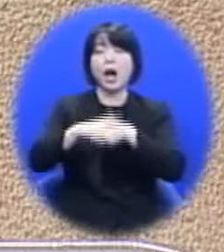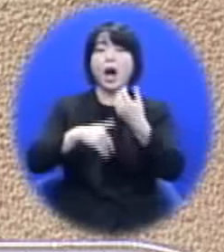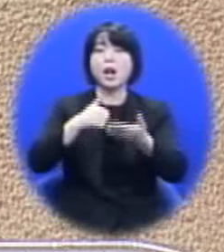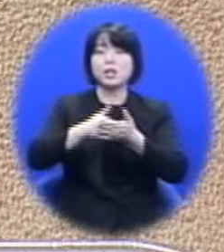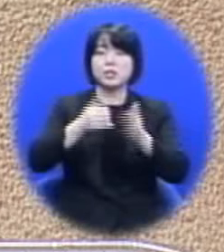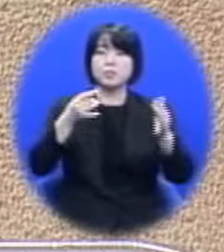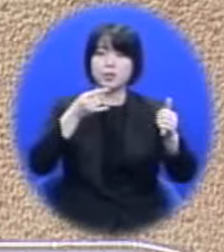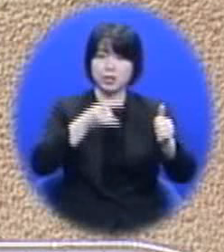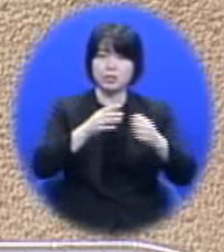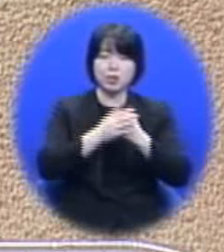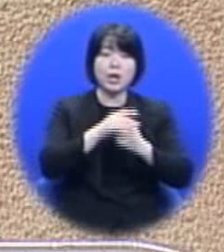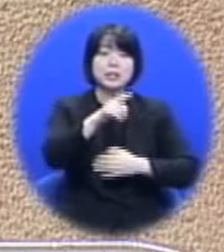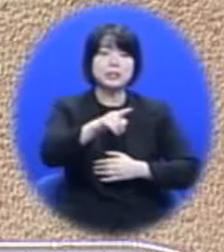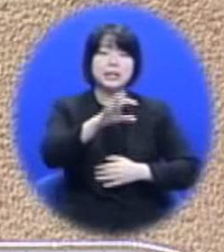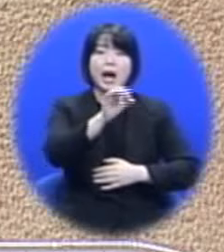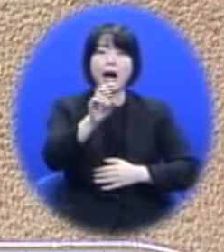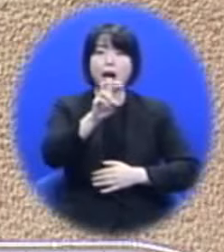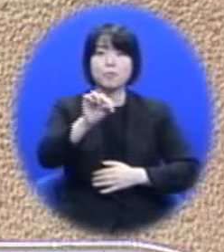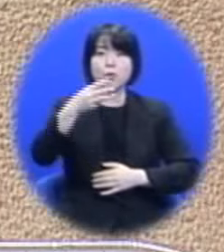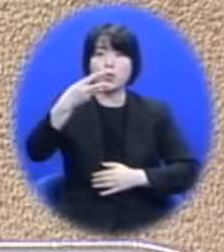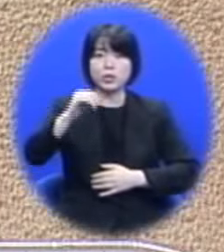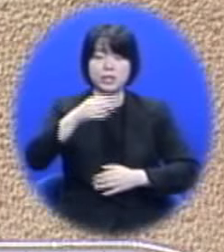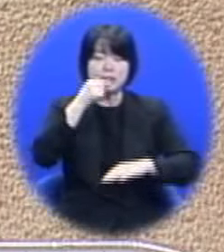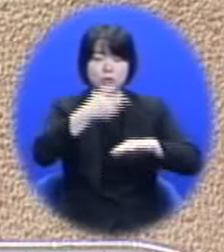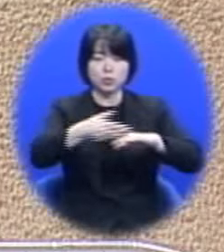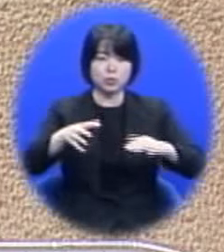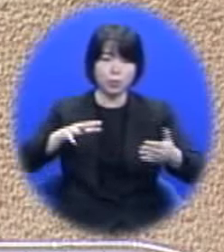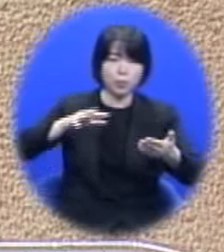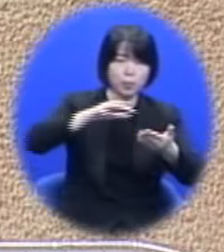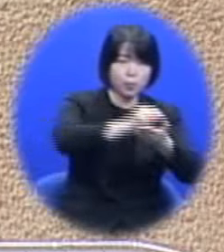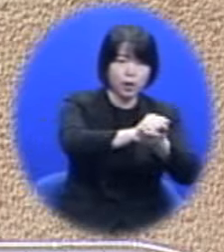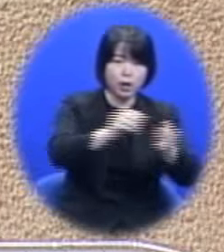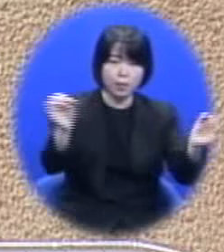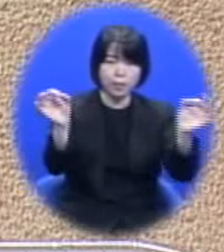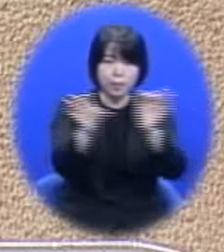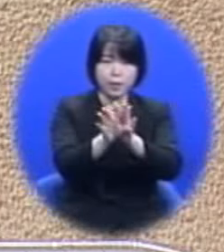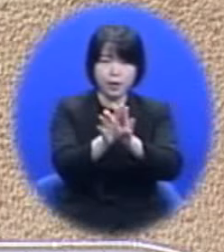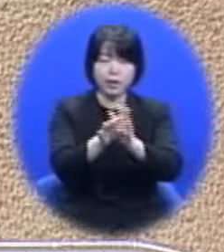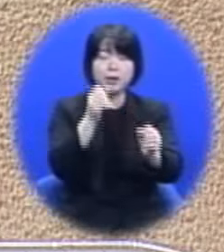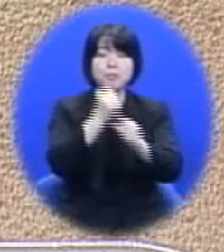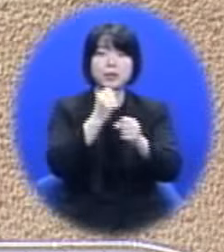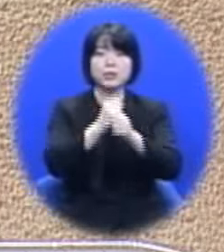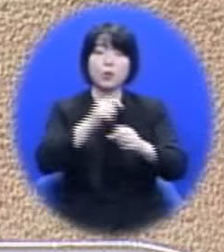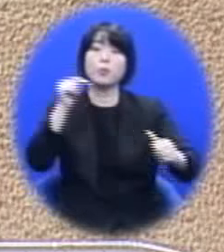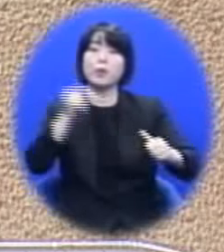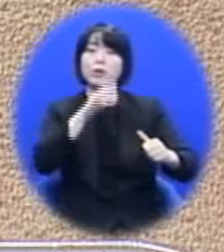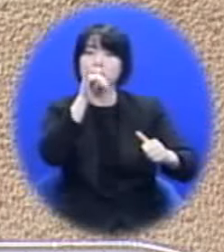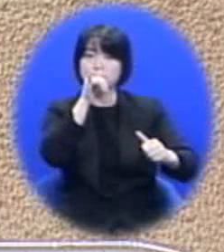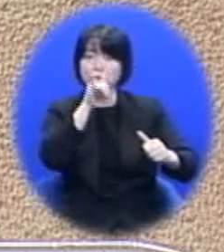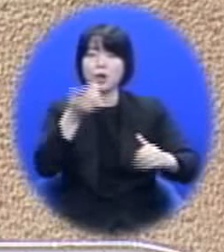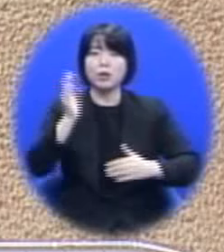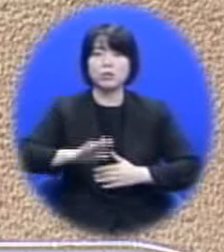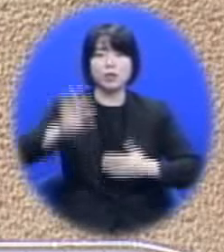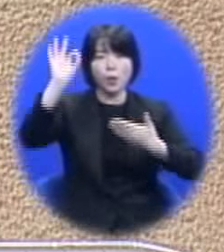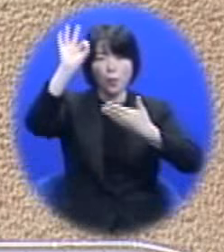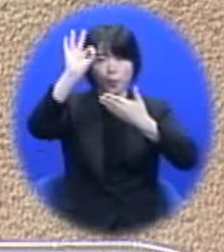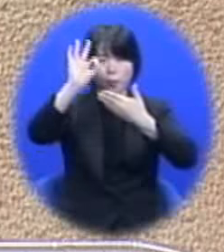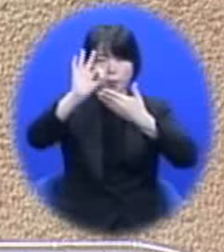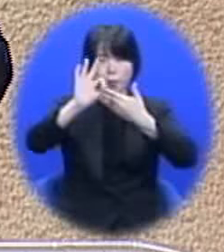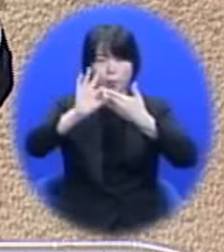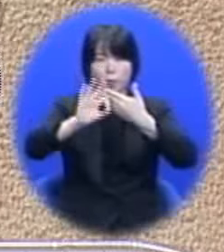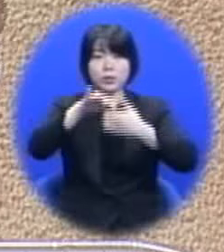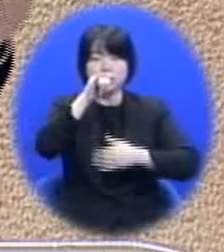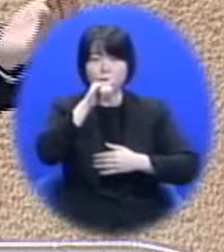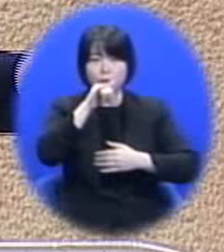아모리 족속을 진멸하라고 약속하셨어요. 그런데 해가 저갑니다.